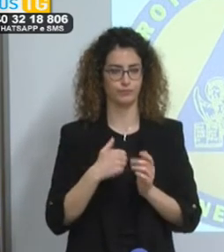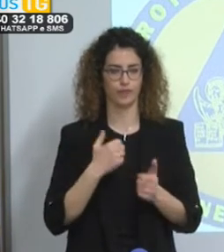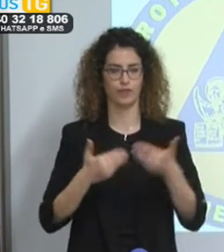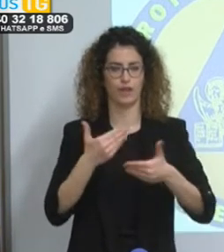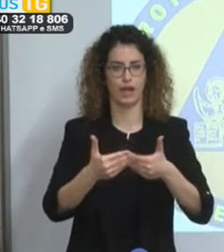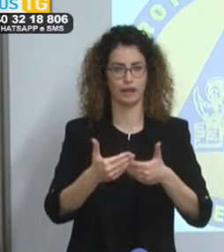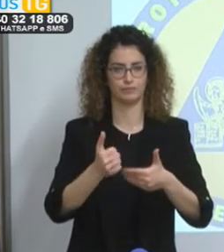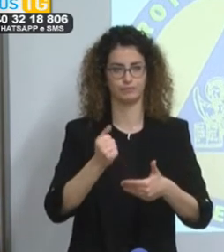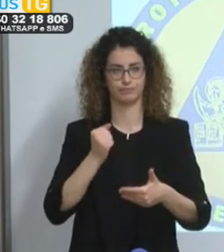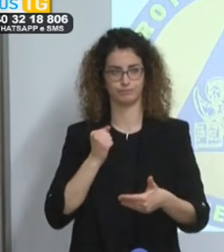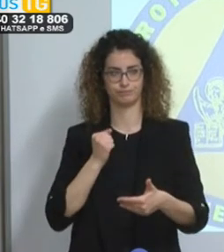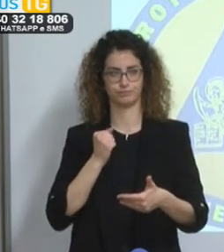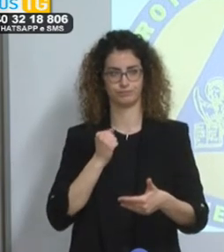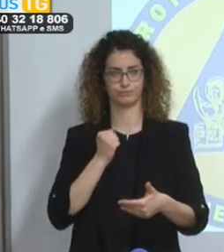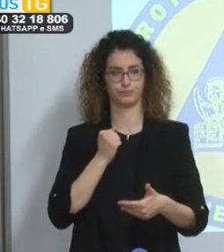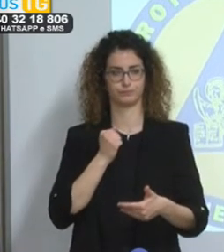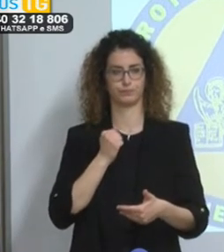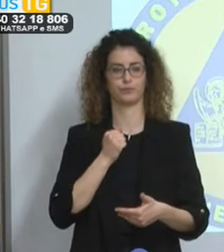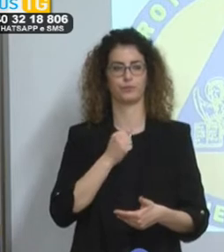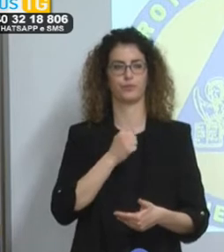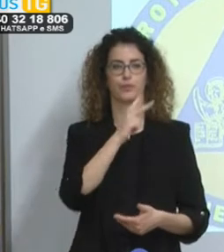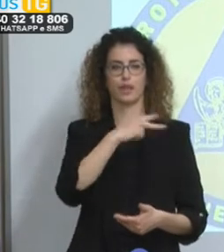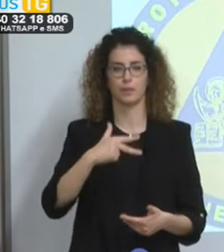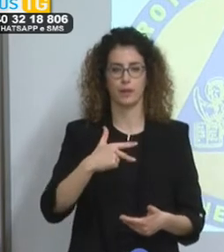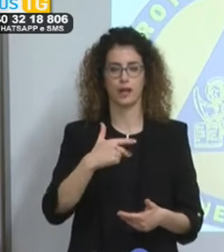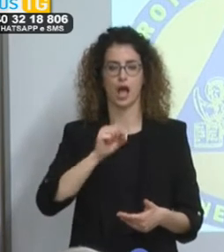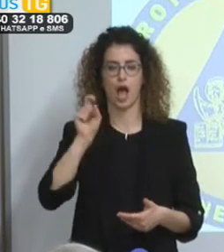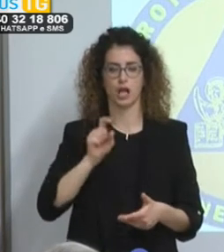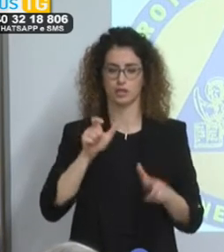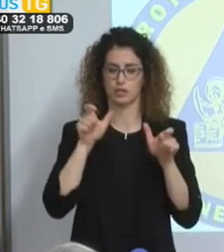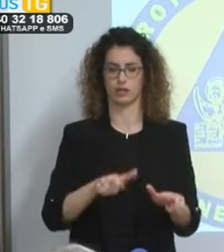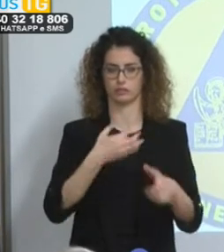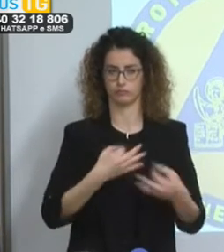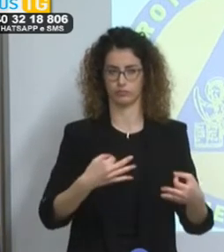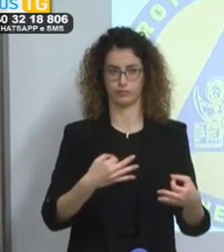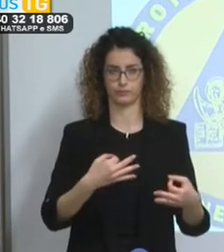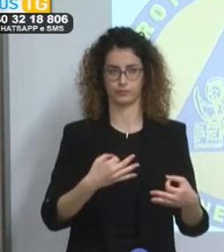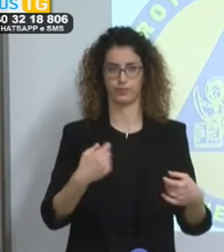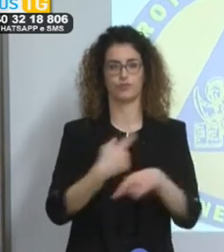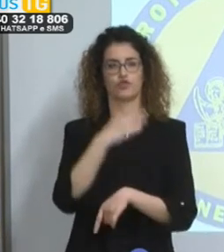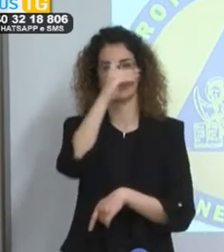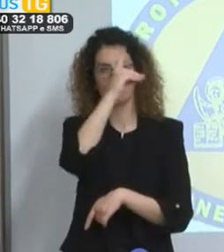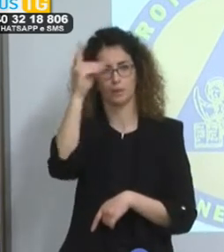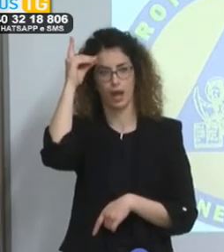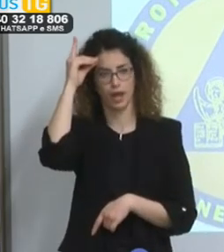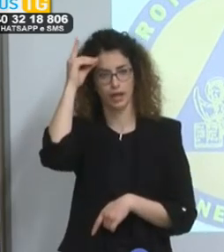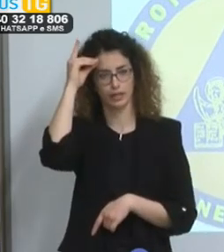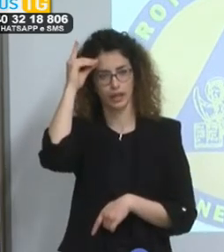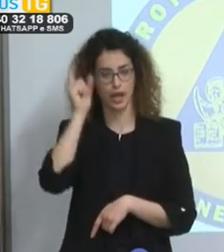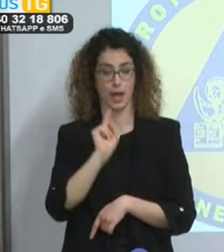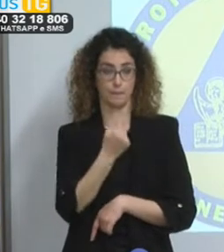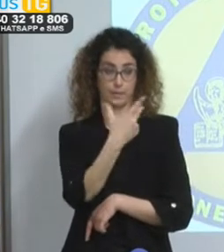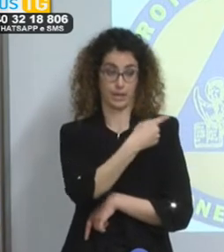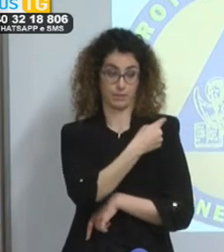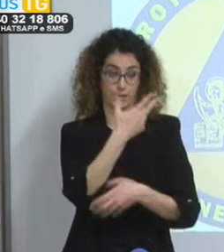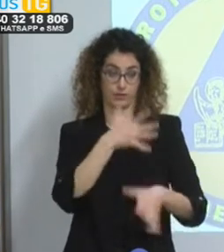Indietro Tutti, Danimarca annuncia lo stop definitivo ad AstraZeneca. La Germania ha deciso di fare il richiamo della prima dose fatta